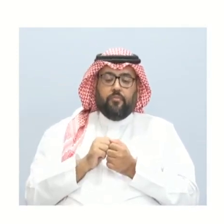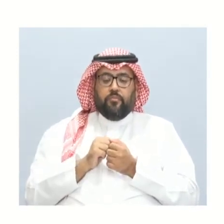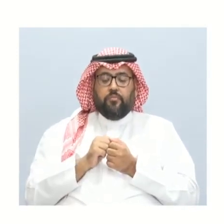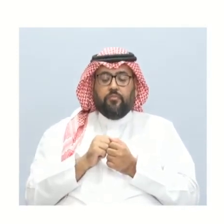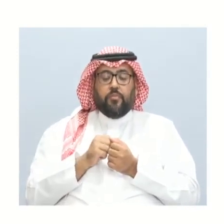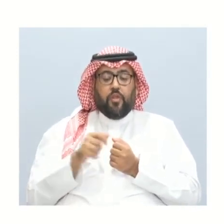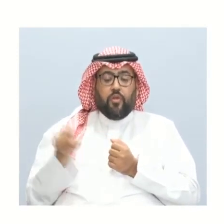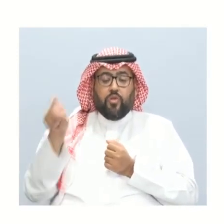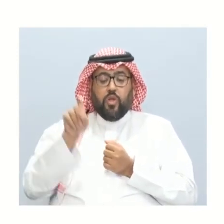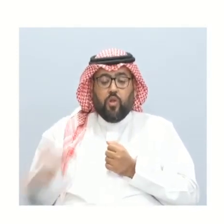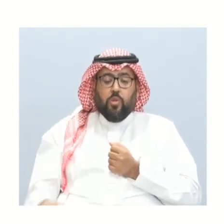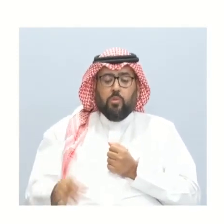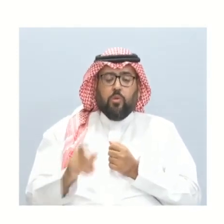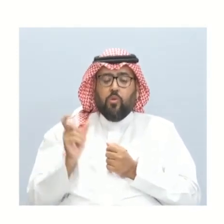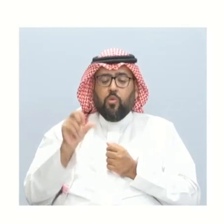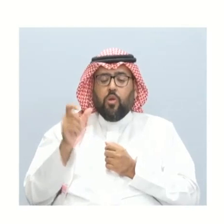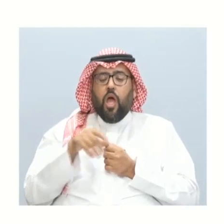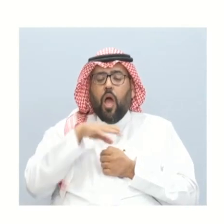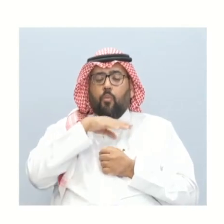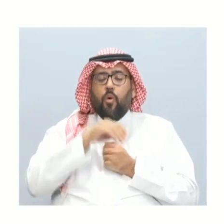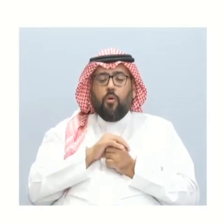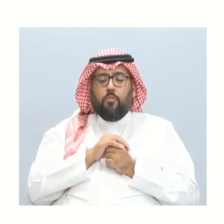ثم سالت نوره اباها